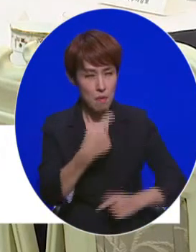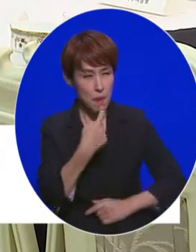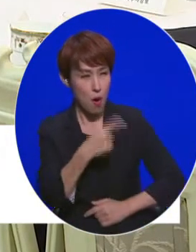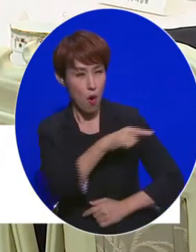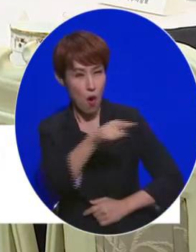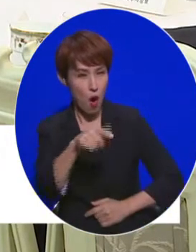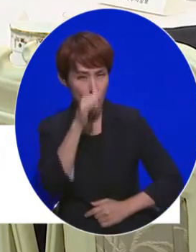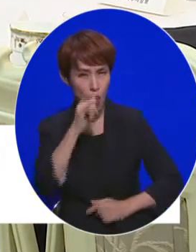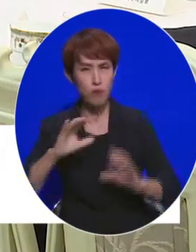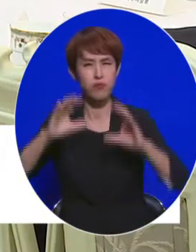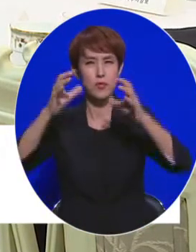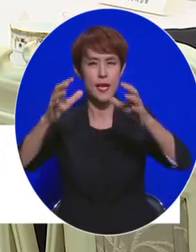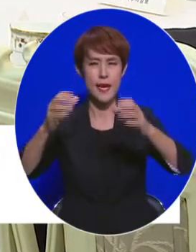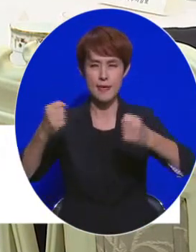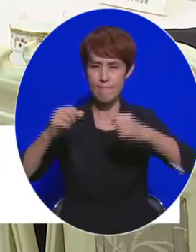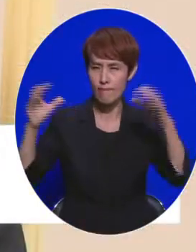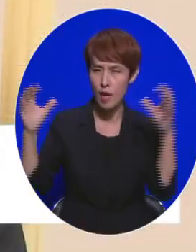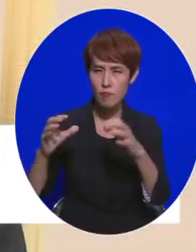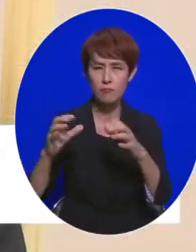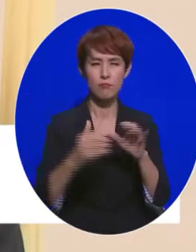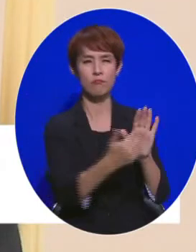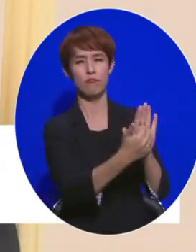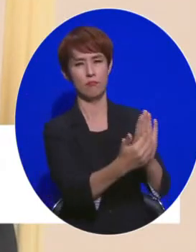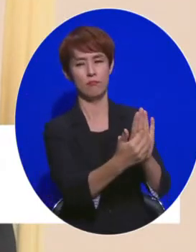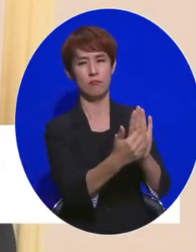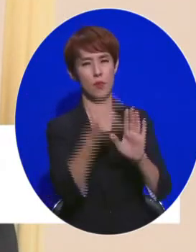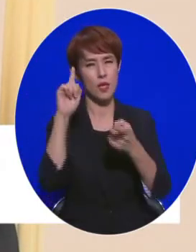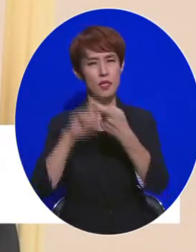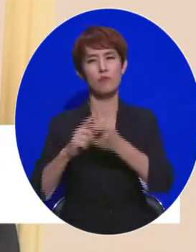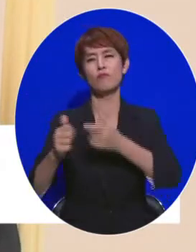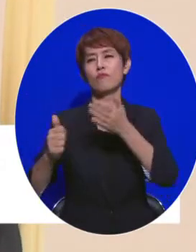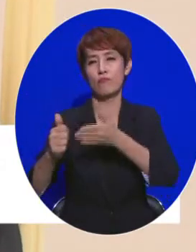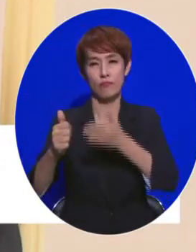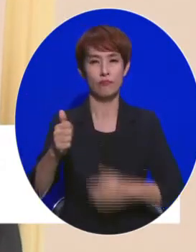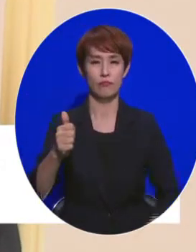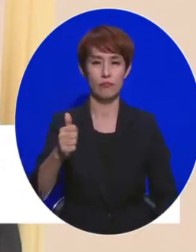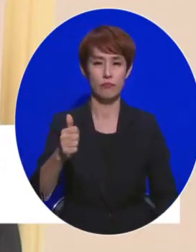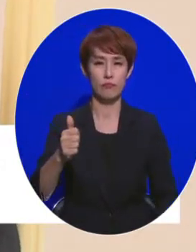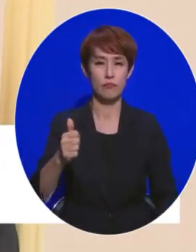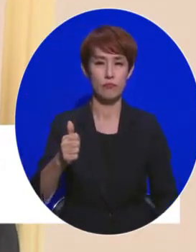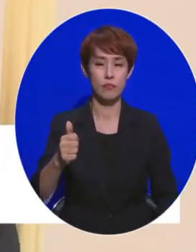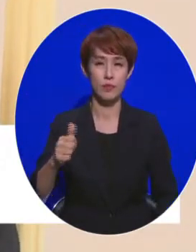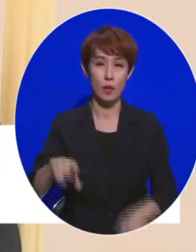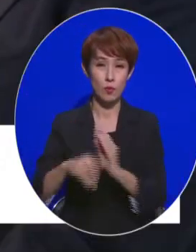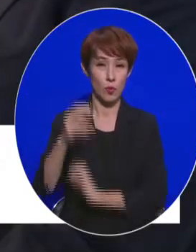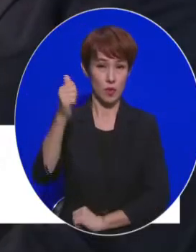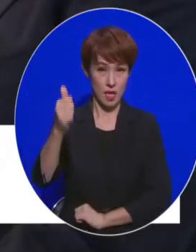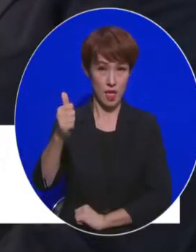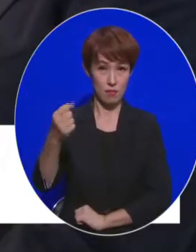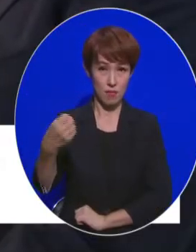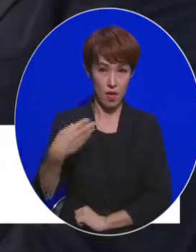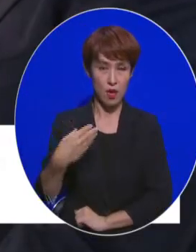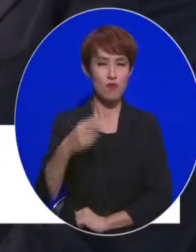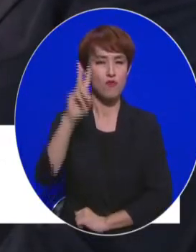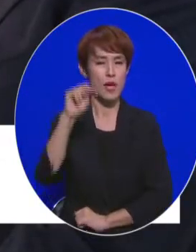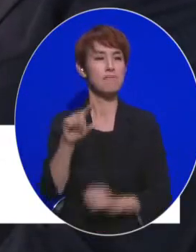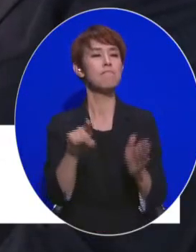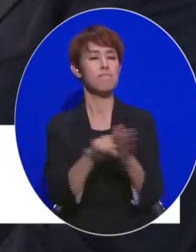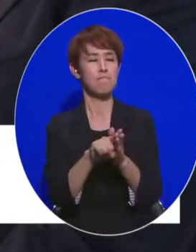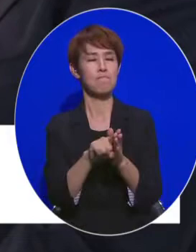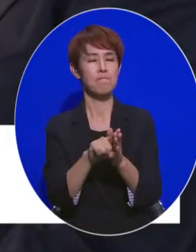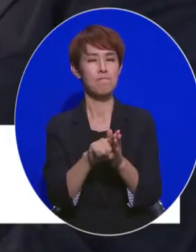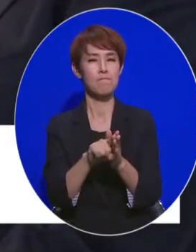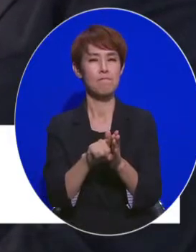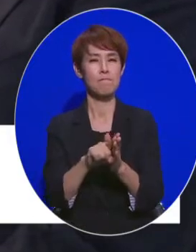감행하면 국제사회가 한 목소리로 대응할 수 있도록 관심을 가져달라고 당부했고, 이에 구테레시 총장은 유엔을 믿어도